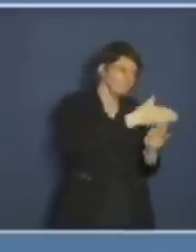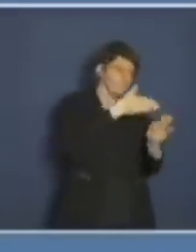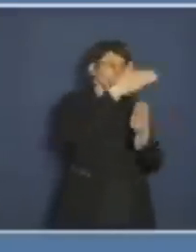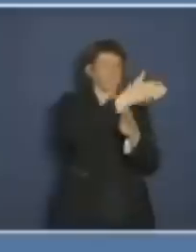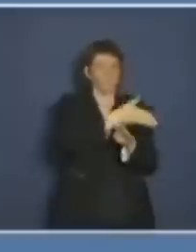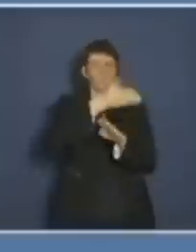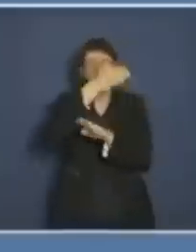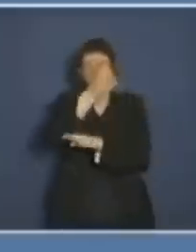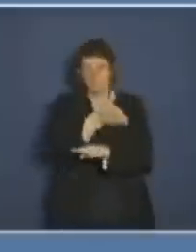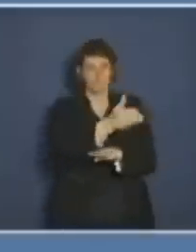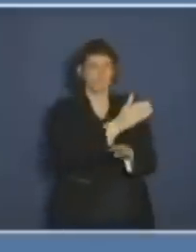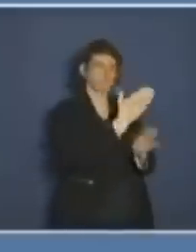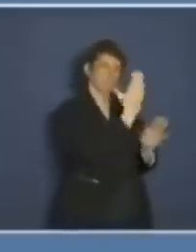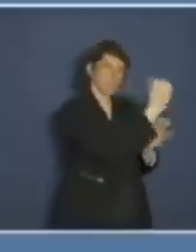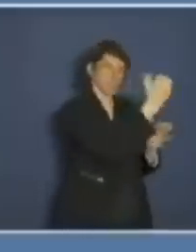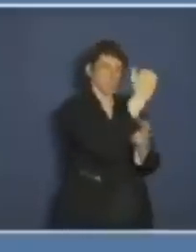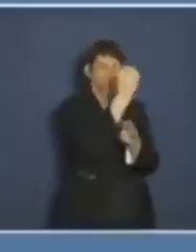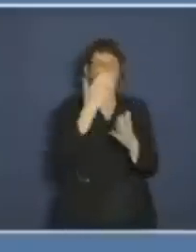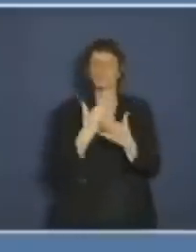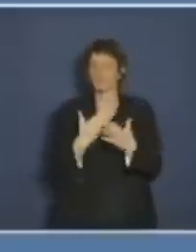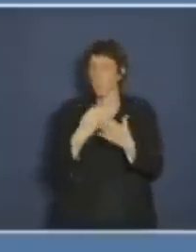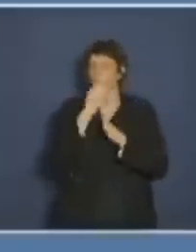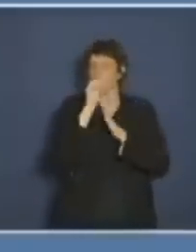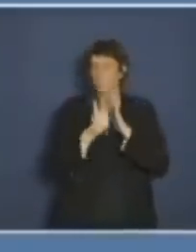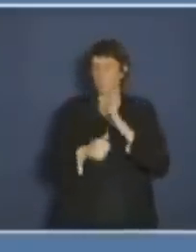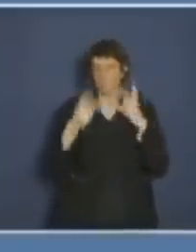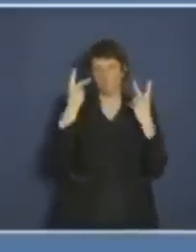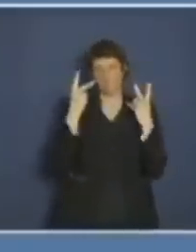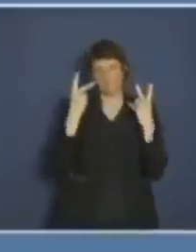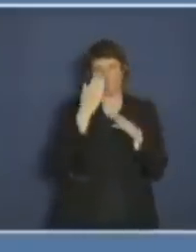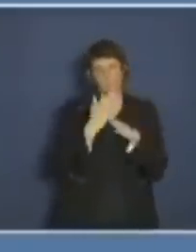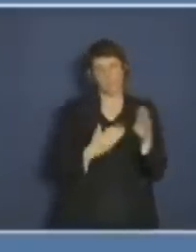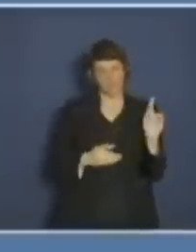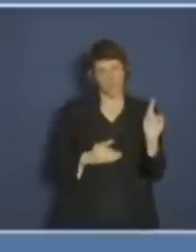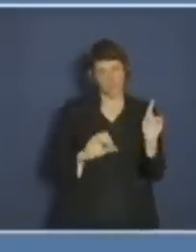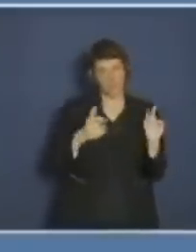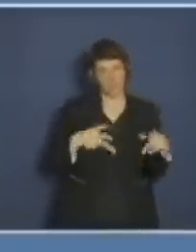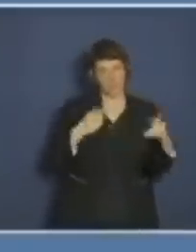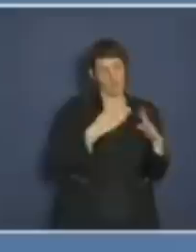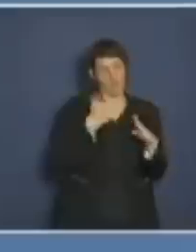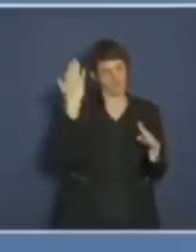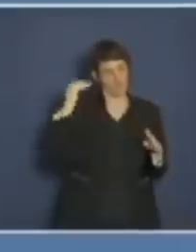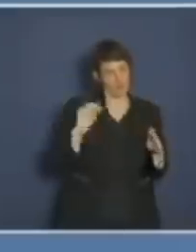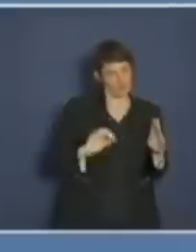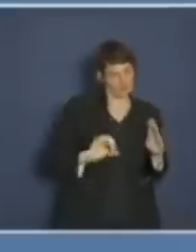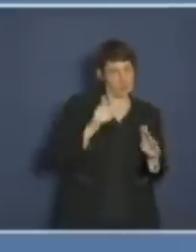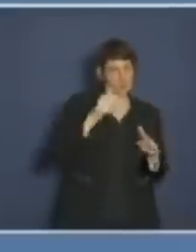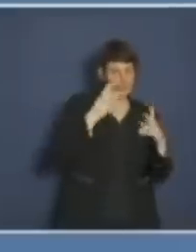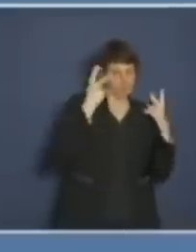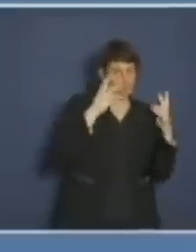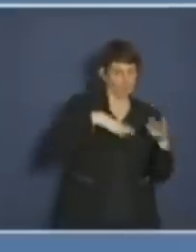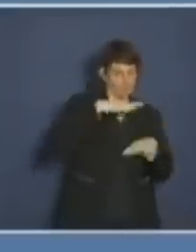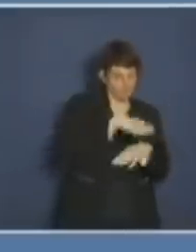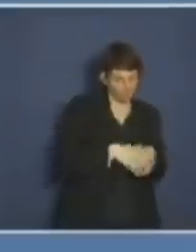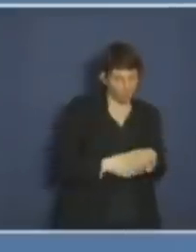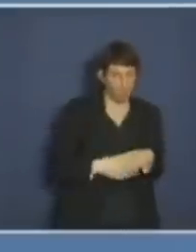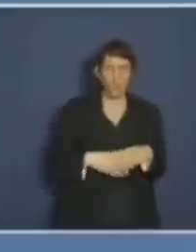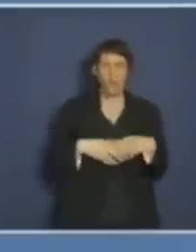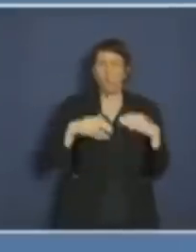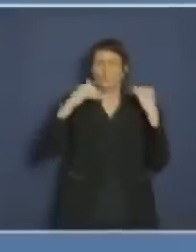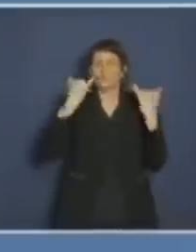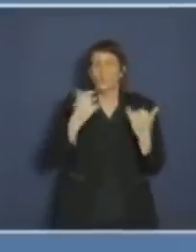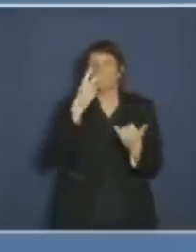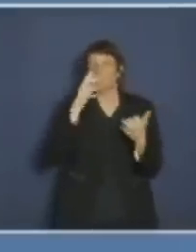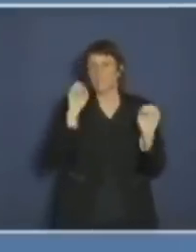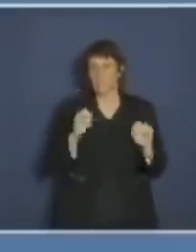haben, das war ein Kernpunkt unserer Priorisierung in dieser ersten Phase. Und wir sehen jetzt ja, wo